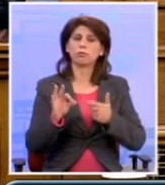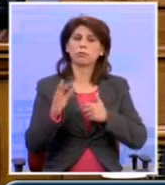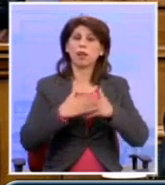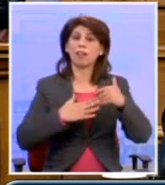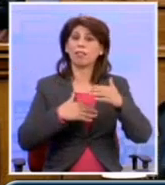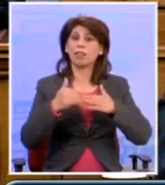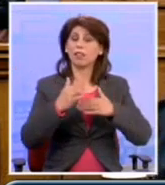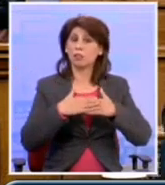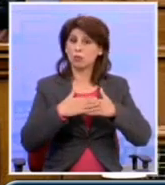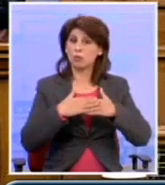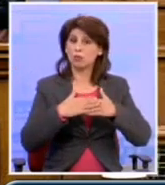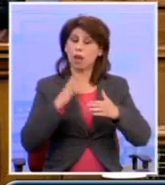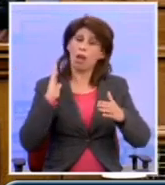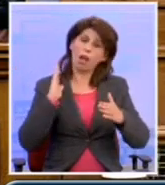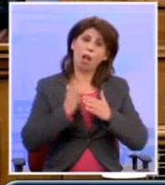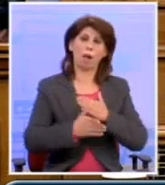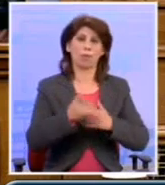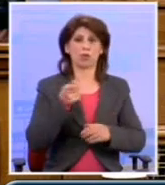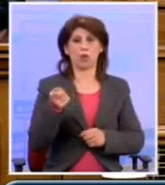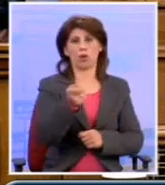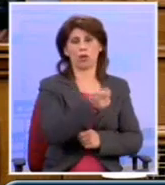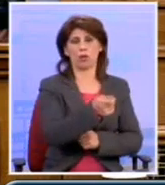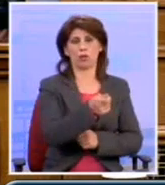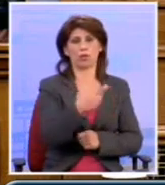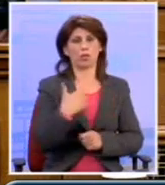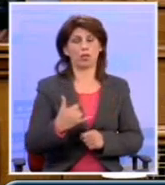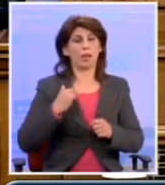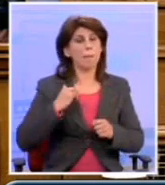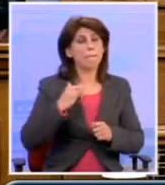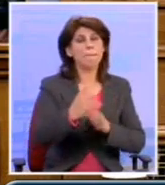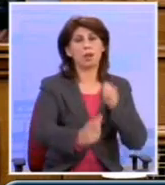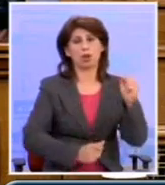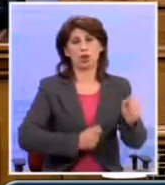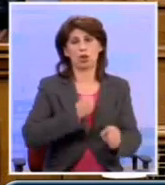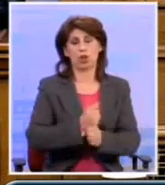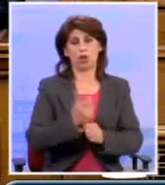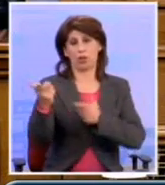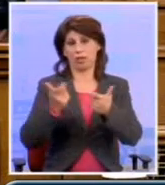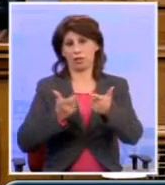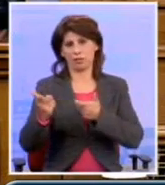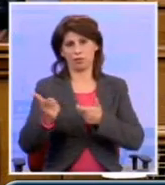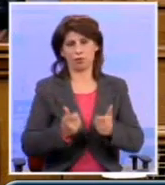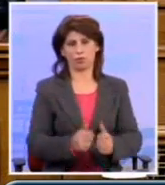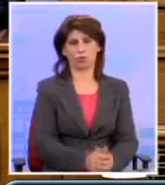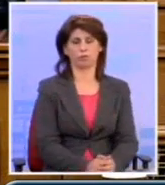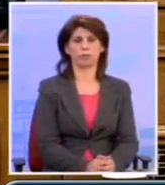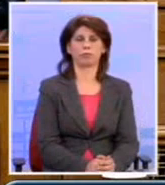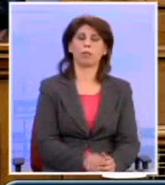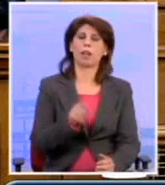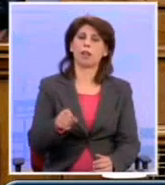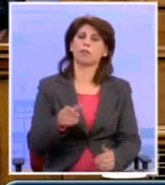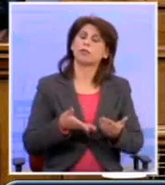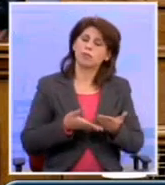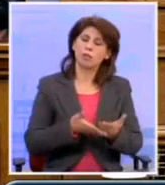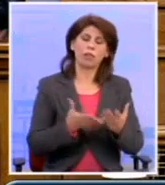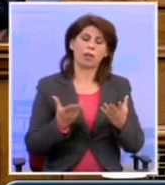χτίζουν άμεσα το χρέος και μάλιστα είναι μακροχρόνιος δανεισμός. Πράγμα που συμβάλλει